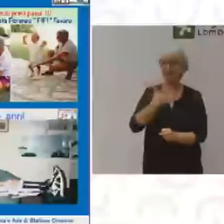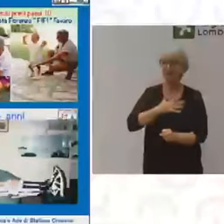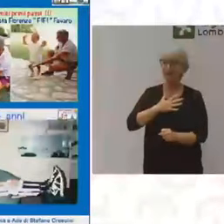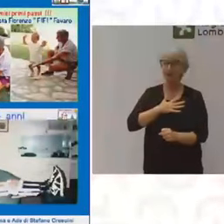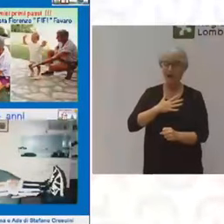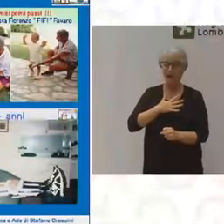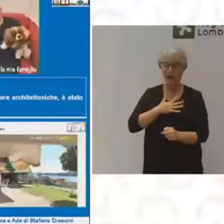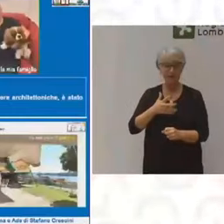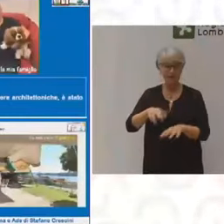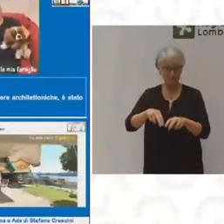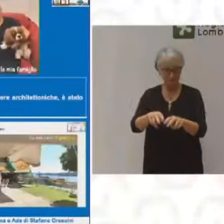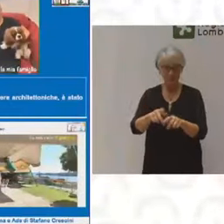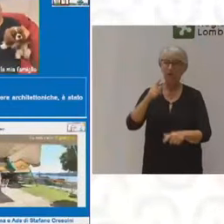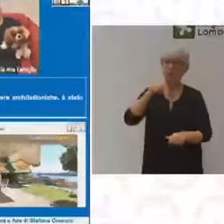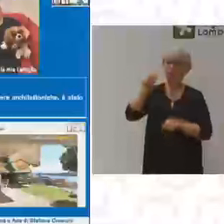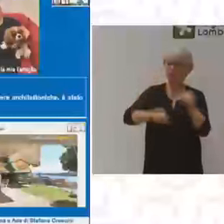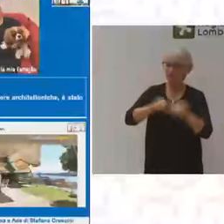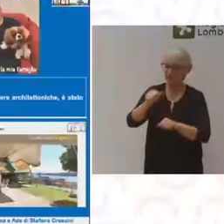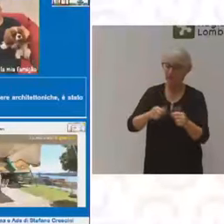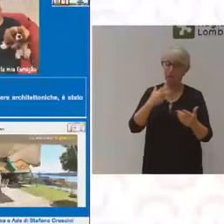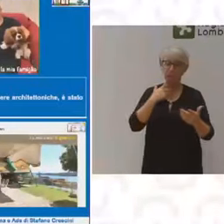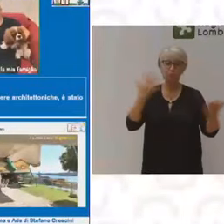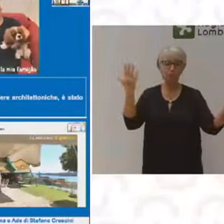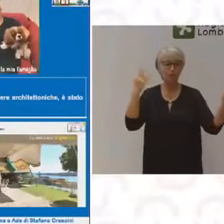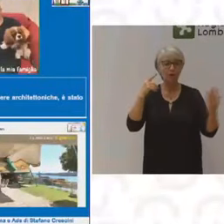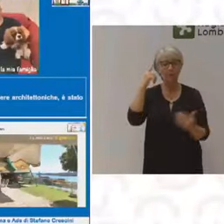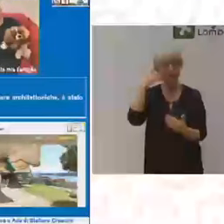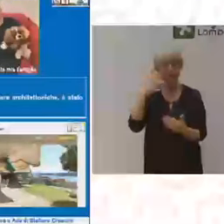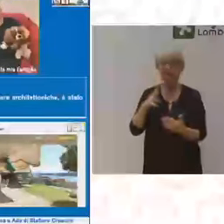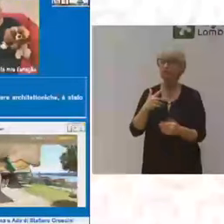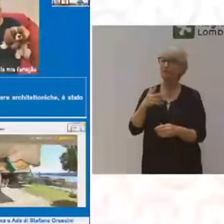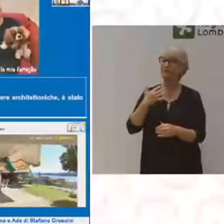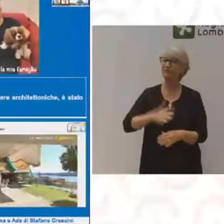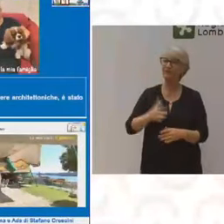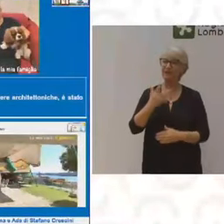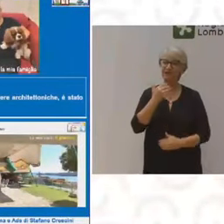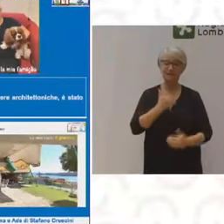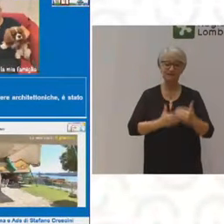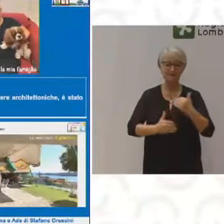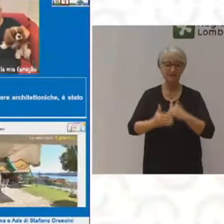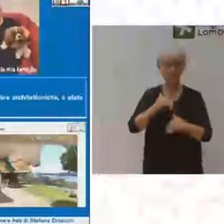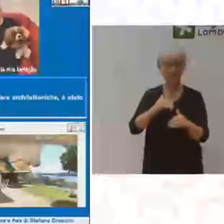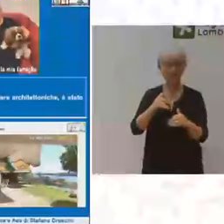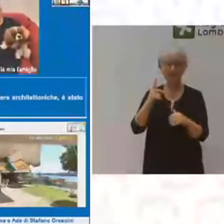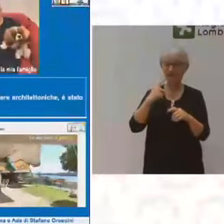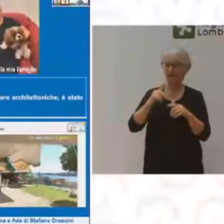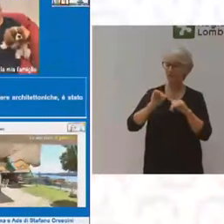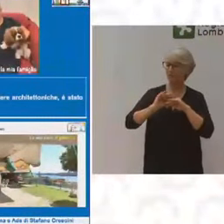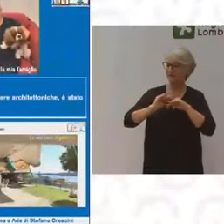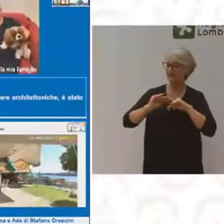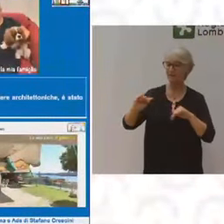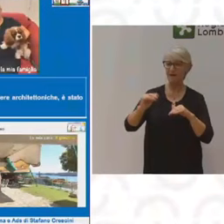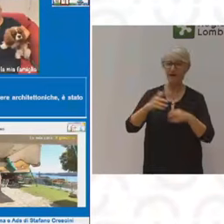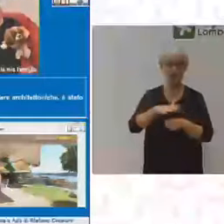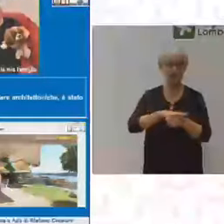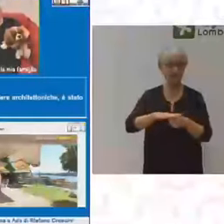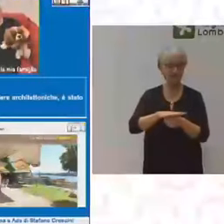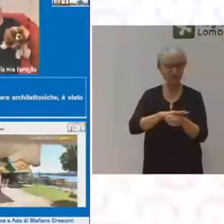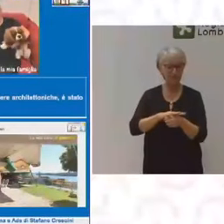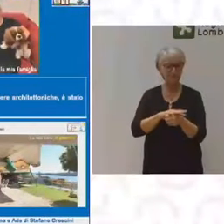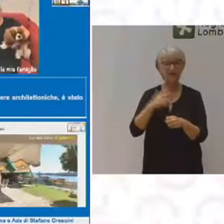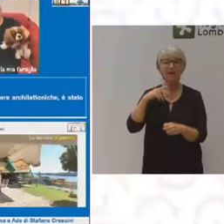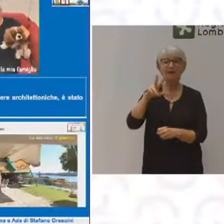interventi chirurgici. Purtroppo capita che l'arrivo di figli con disabilità separino più facilmente le famiglie. Ma il giorno del